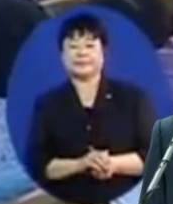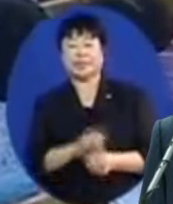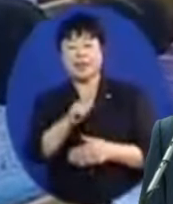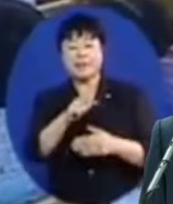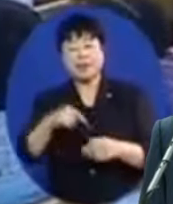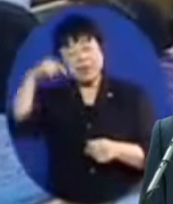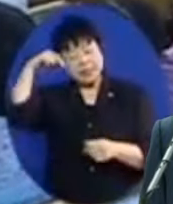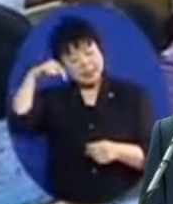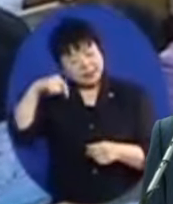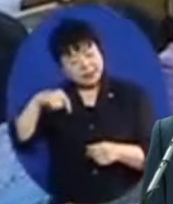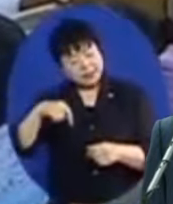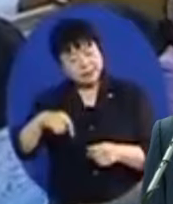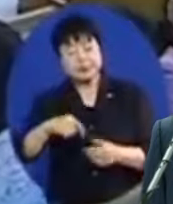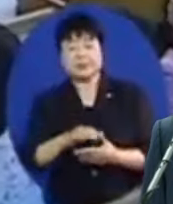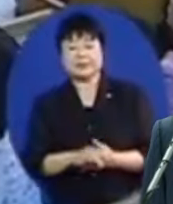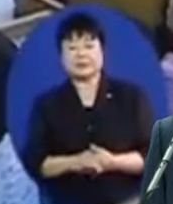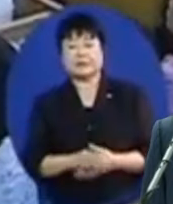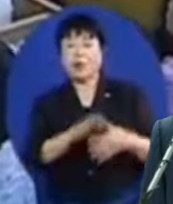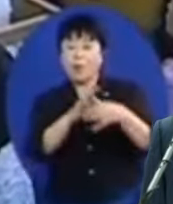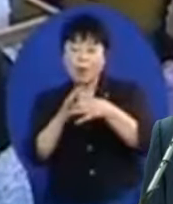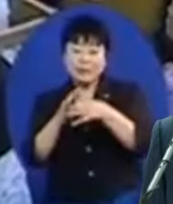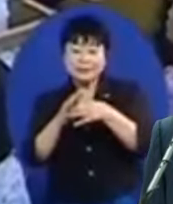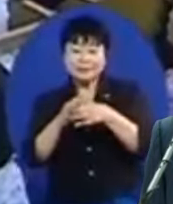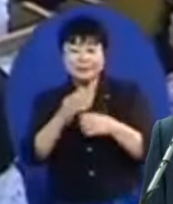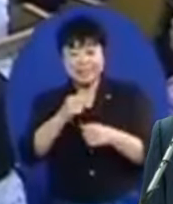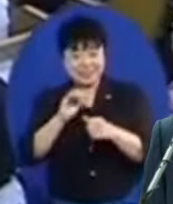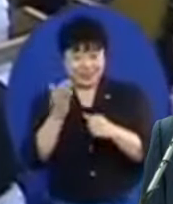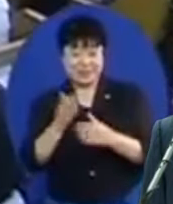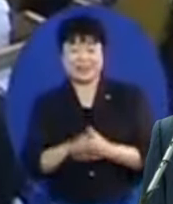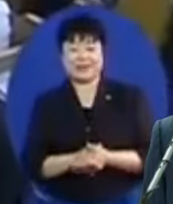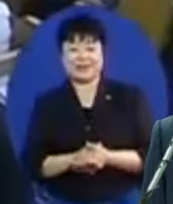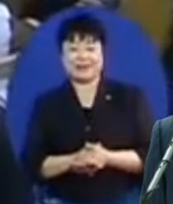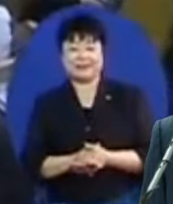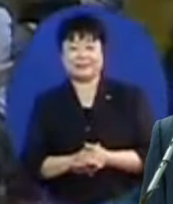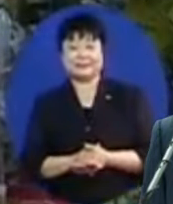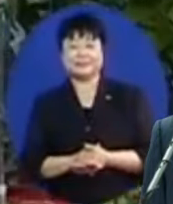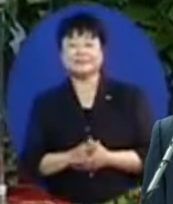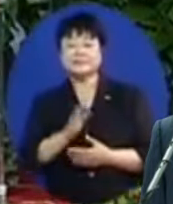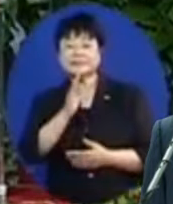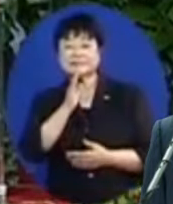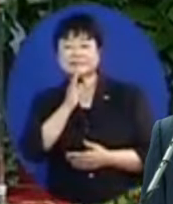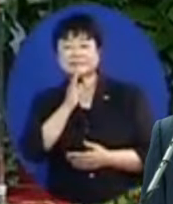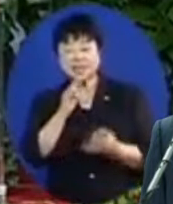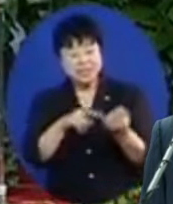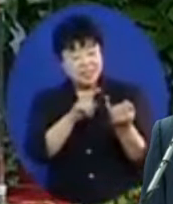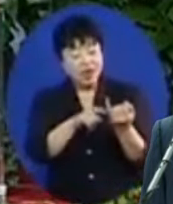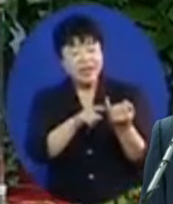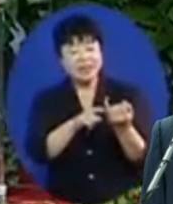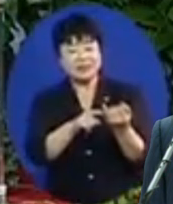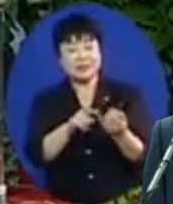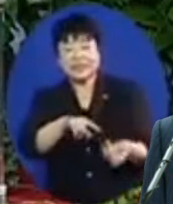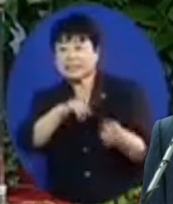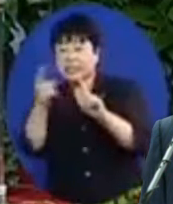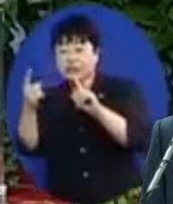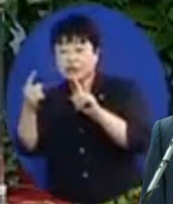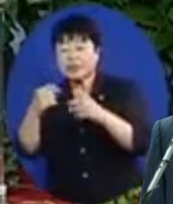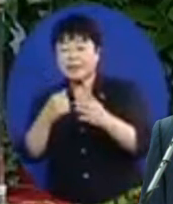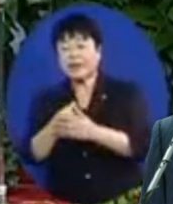마음의 깊은 관심을 가져야 되는 것입니다. 재생의 은혜를 입은 이 여인은 얼마나